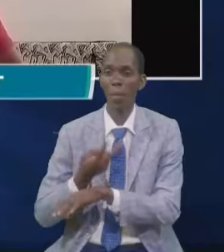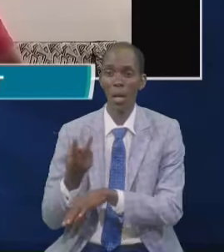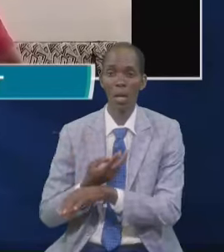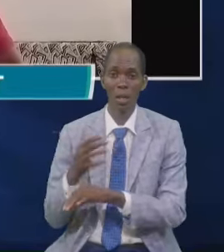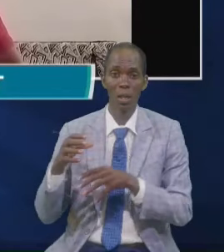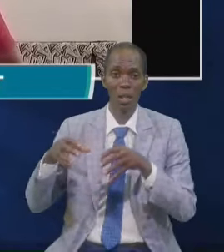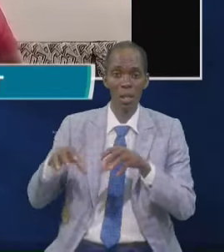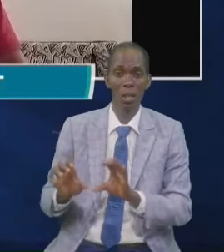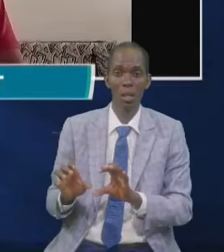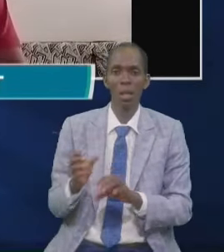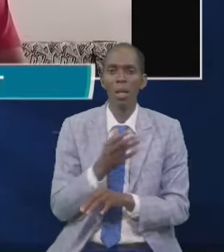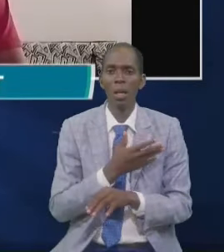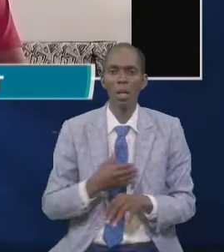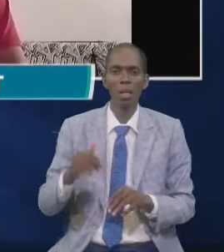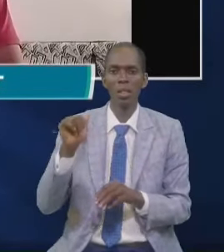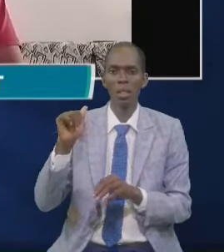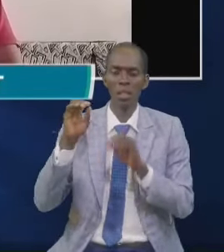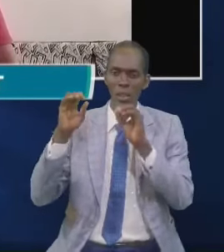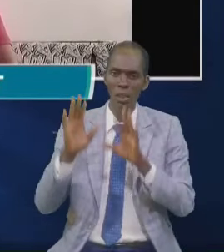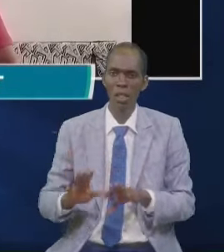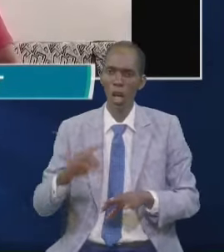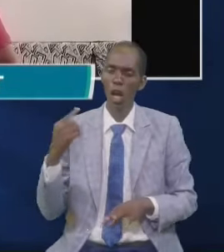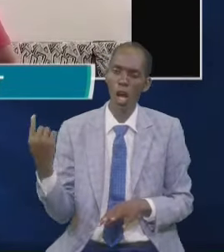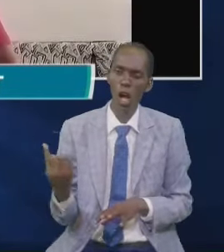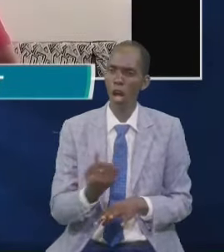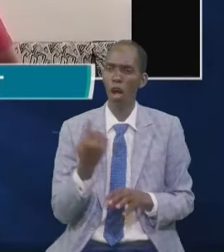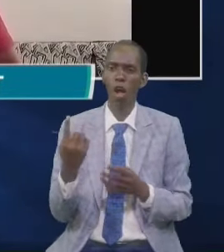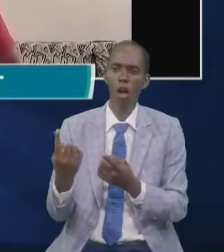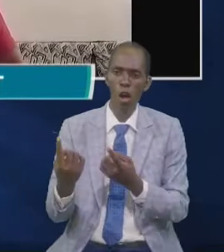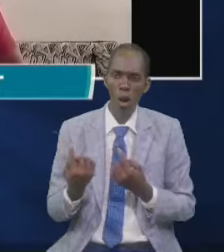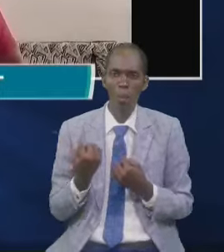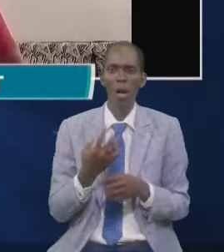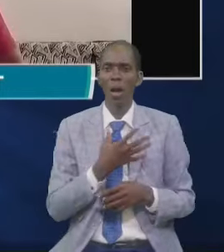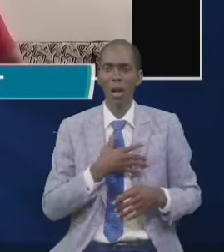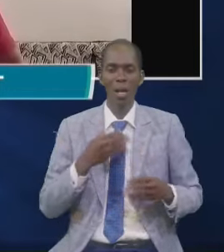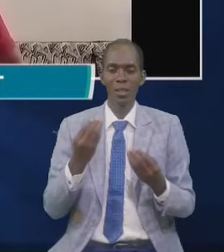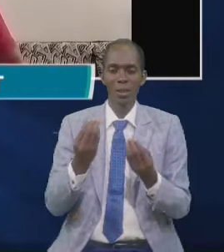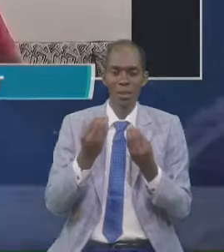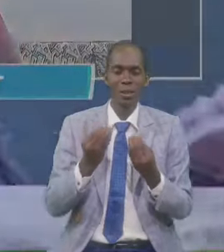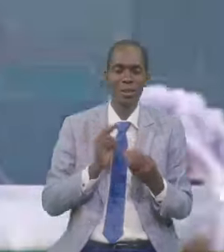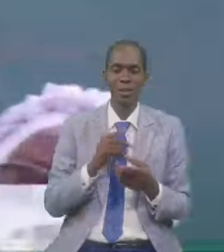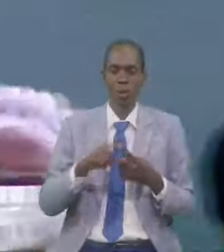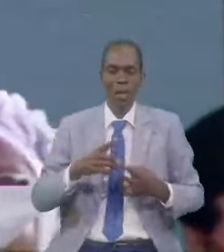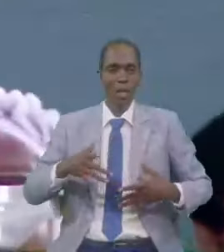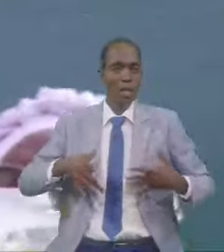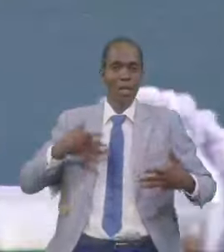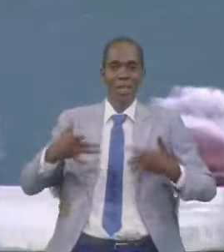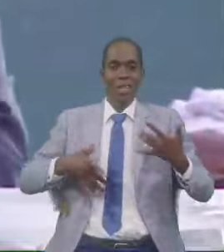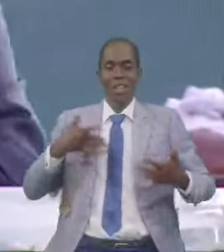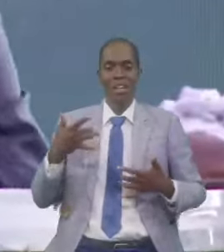teacher always comes and he excites us and he entertains me. I'll never